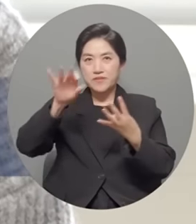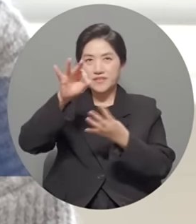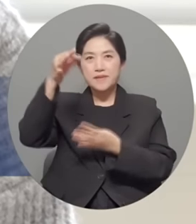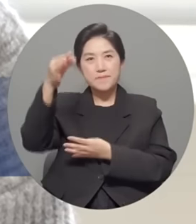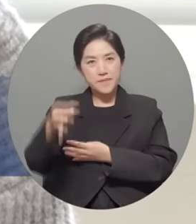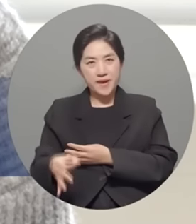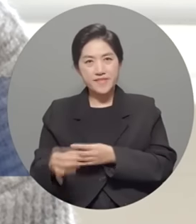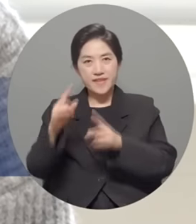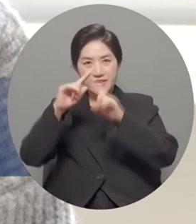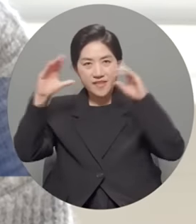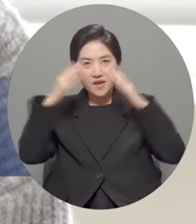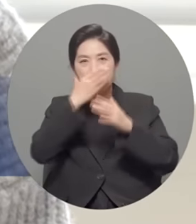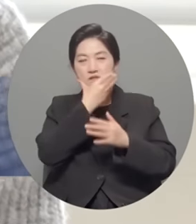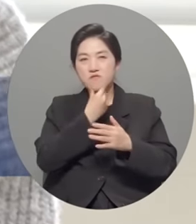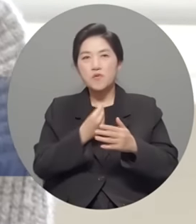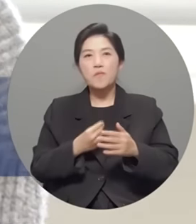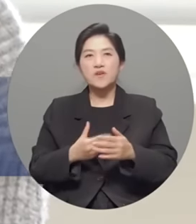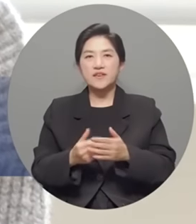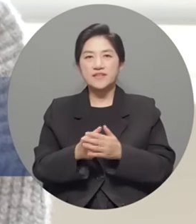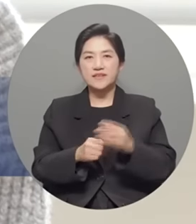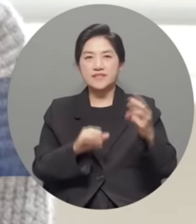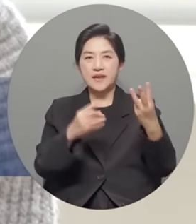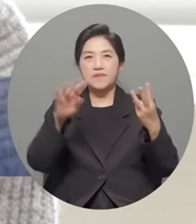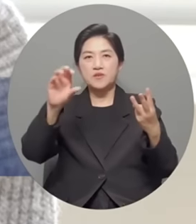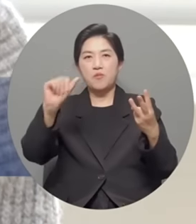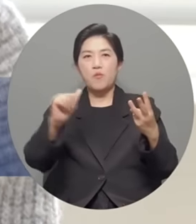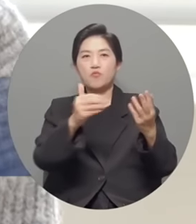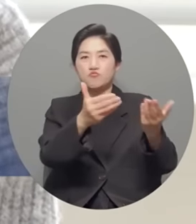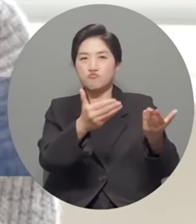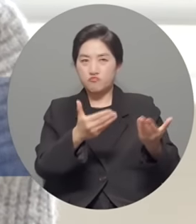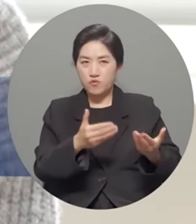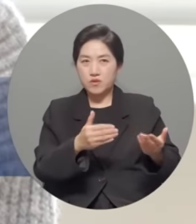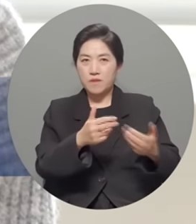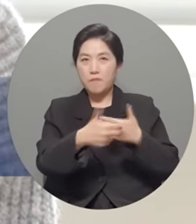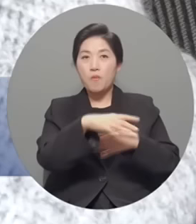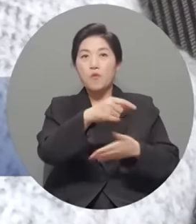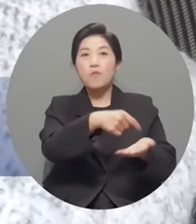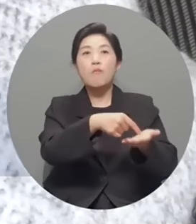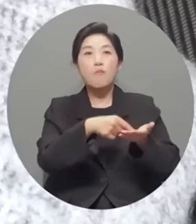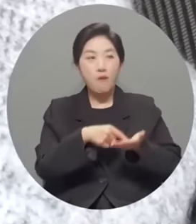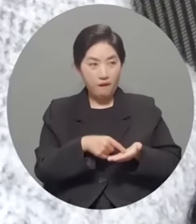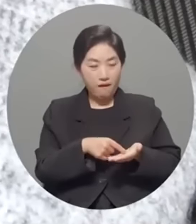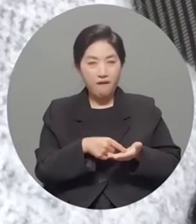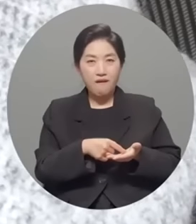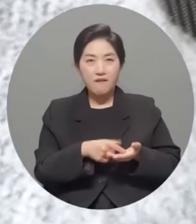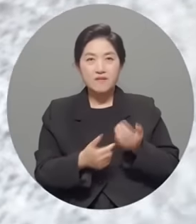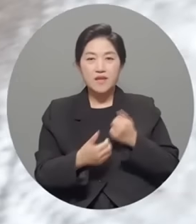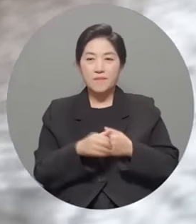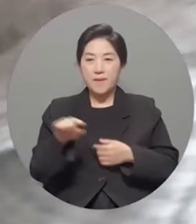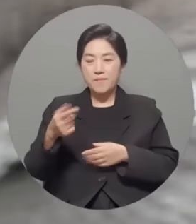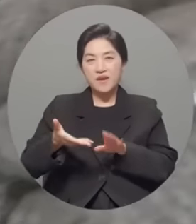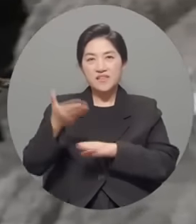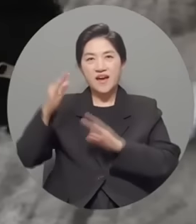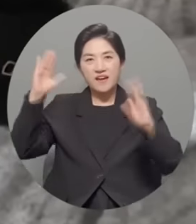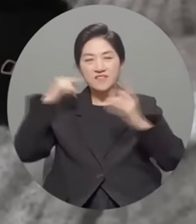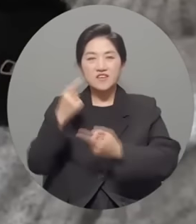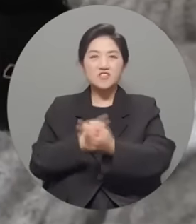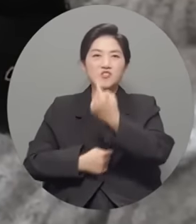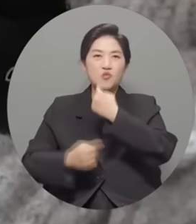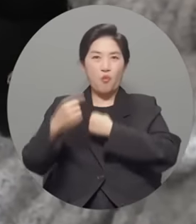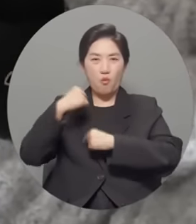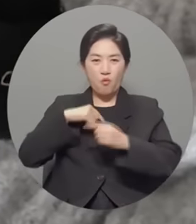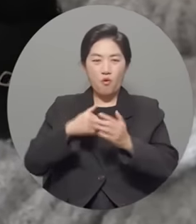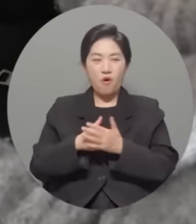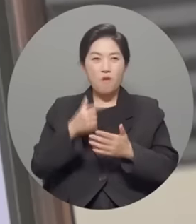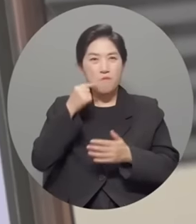대학생 의료복지 차원이니까 3회 45만 원에 해주겠다. 병원에서 먼저 제안을 해서 100명 넘는 학생이 신청할 정도로